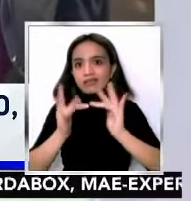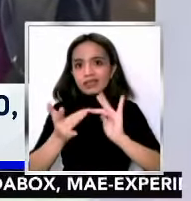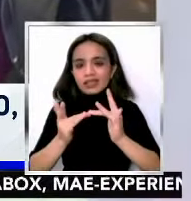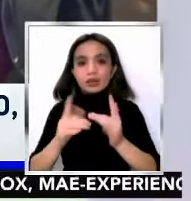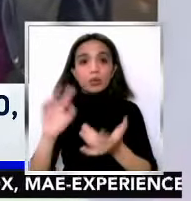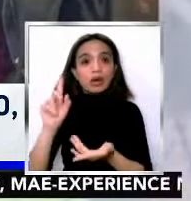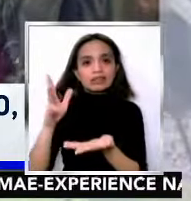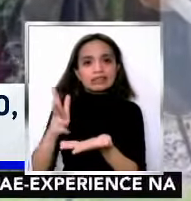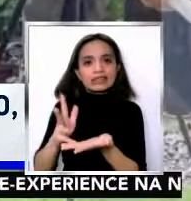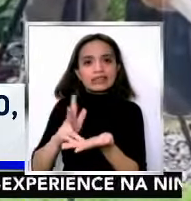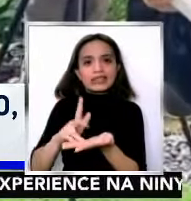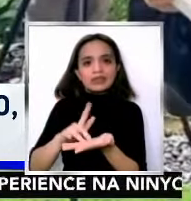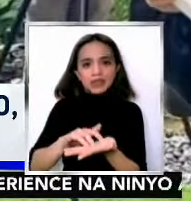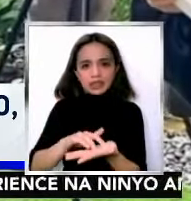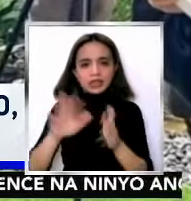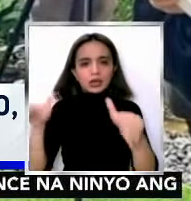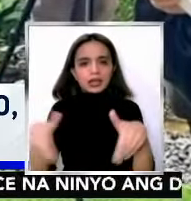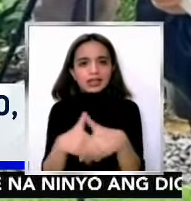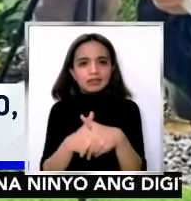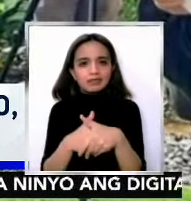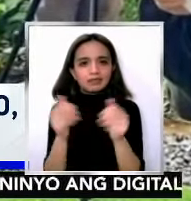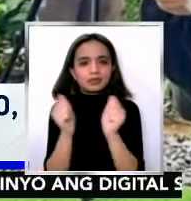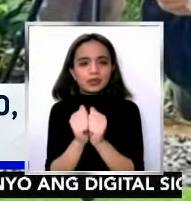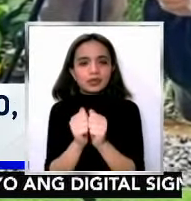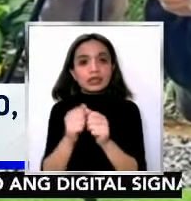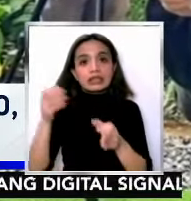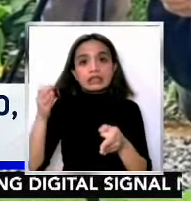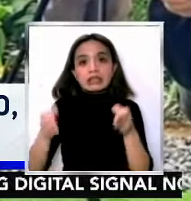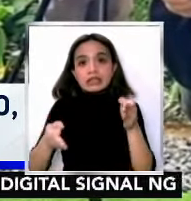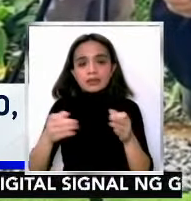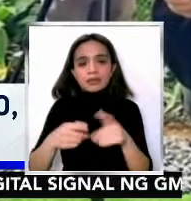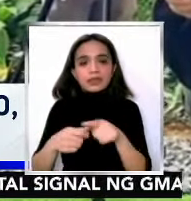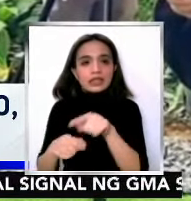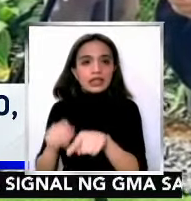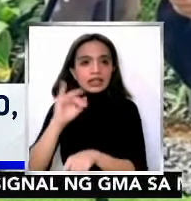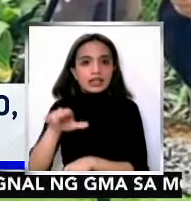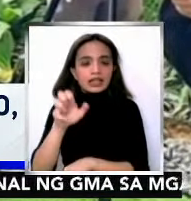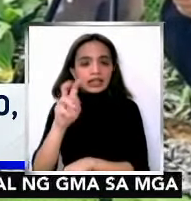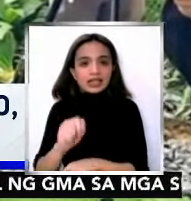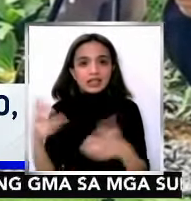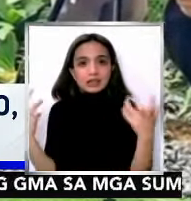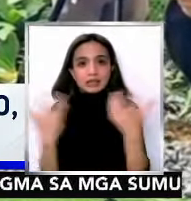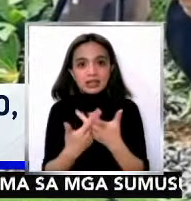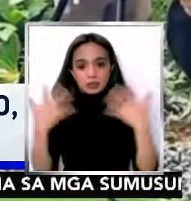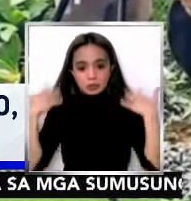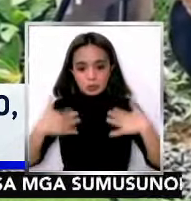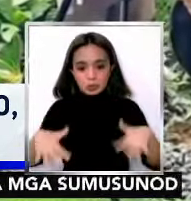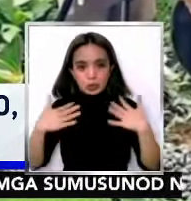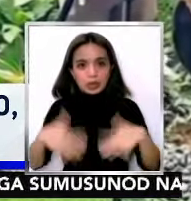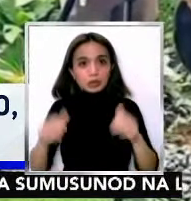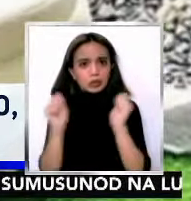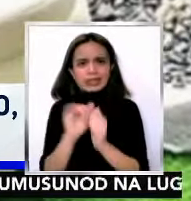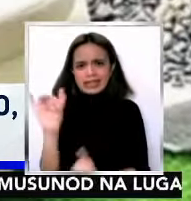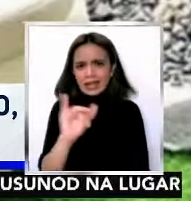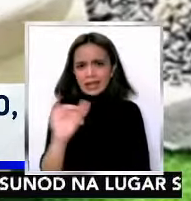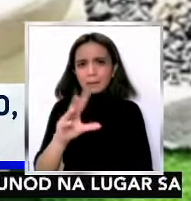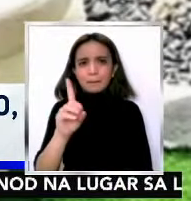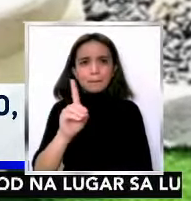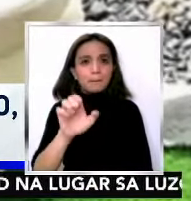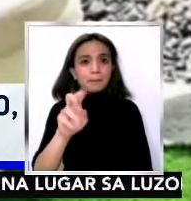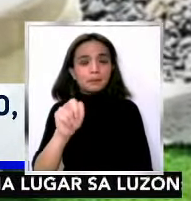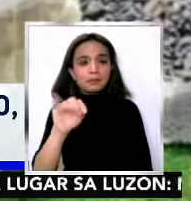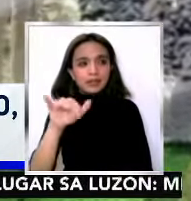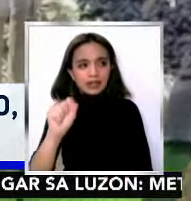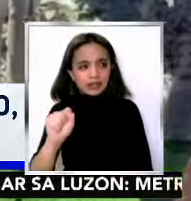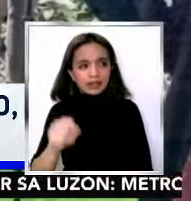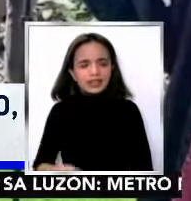sa harap ng isang judge. Si Jen nakasuot ng matching white suit tulad ng kay Dennis, with veil and bouquet